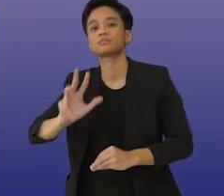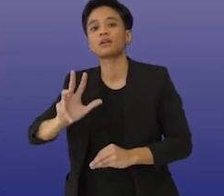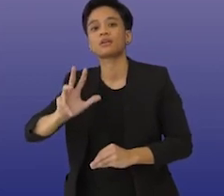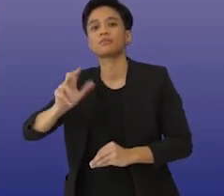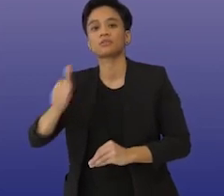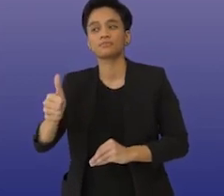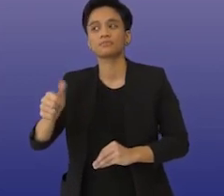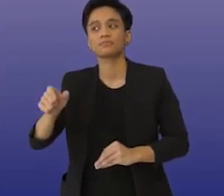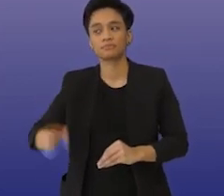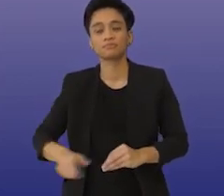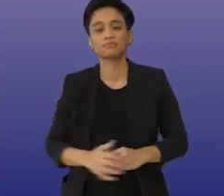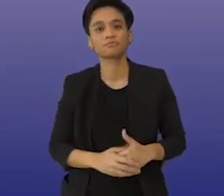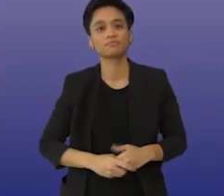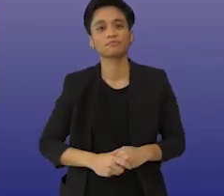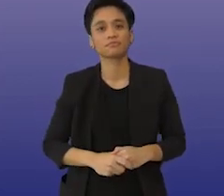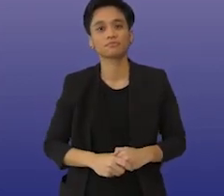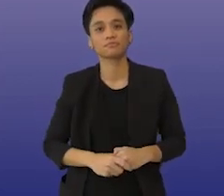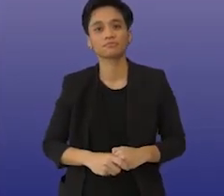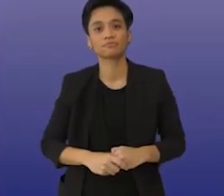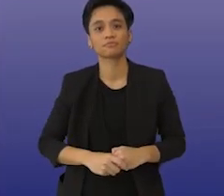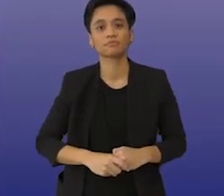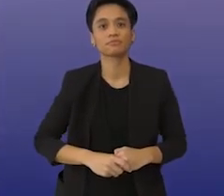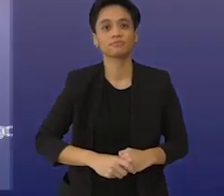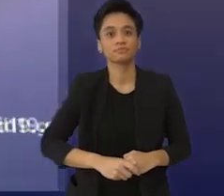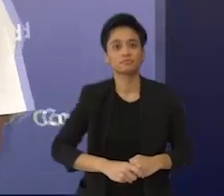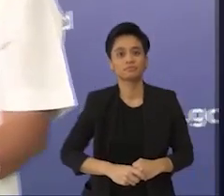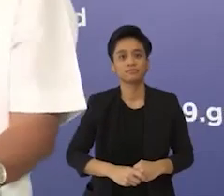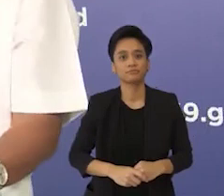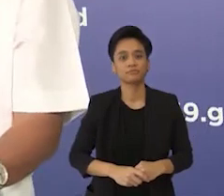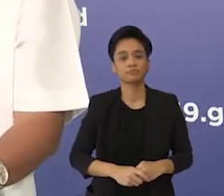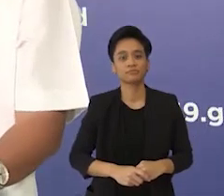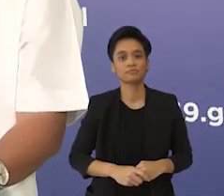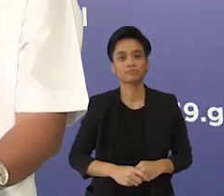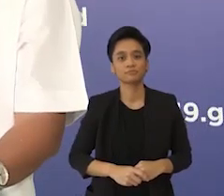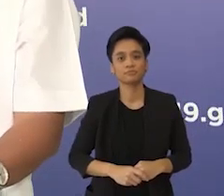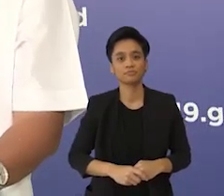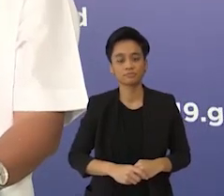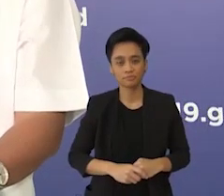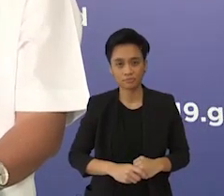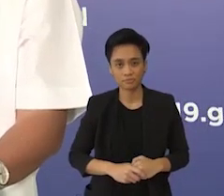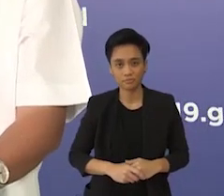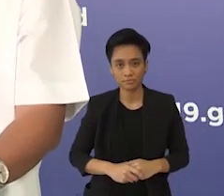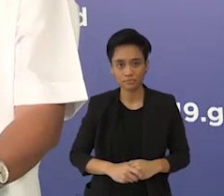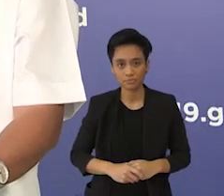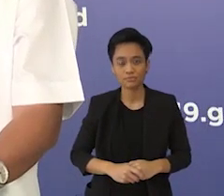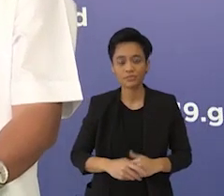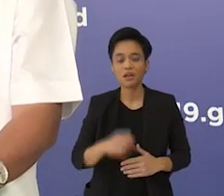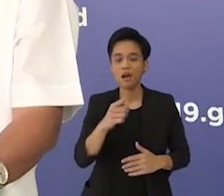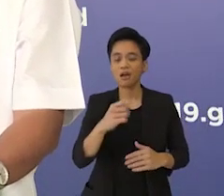496 Hai sudah serah Hai pastikan bahwa kita tidak